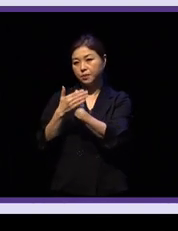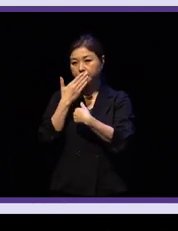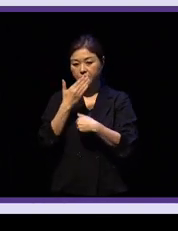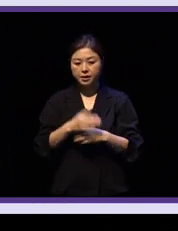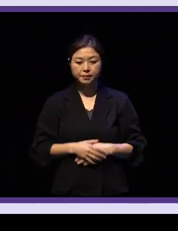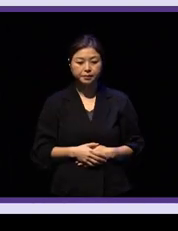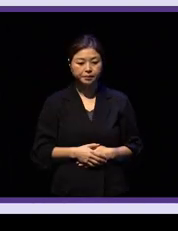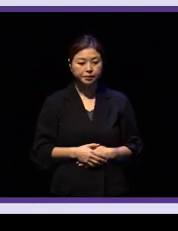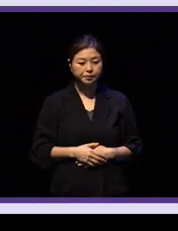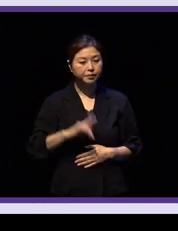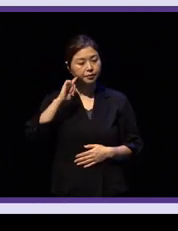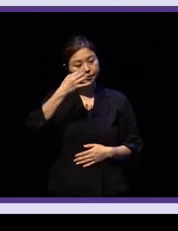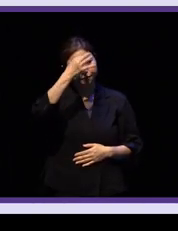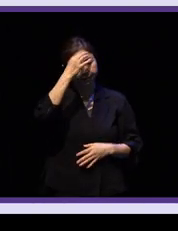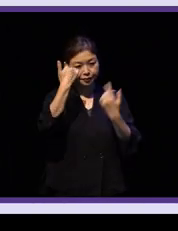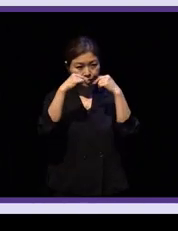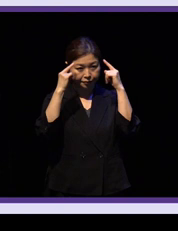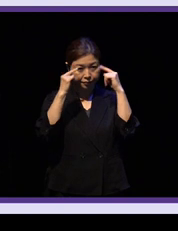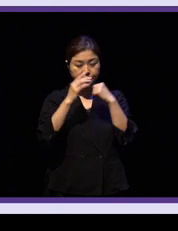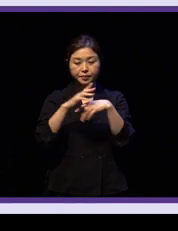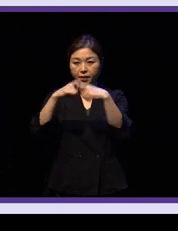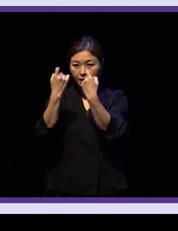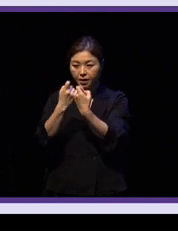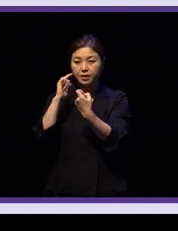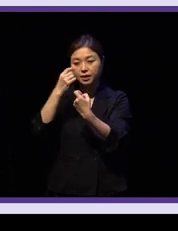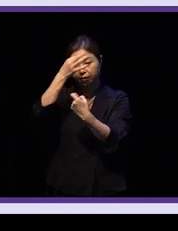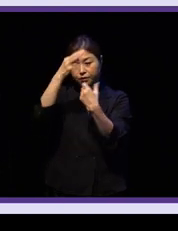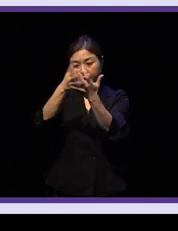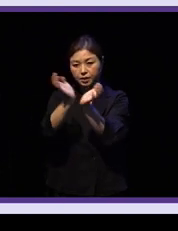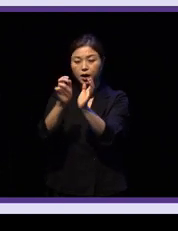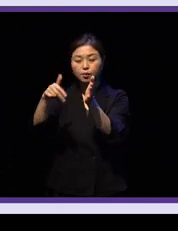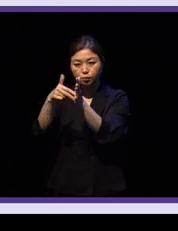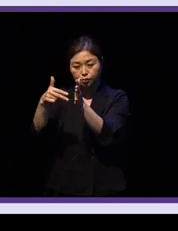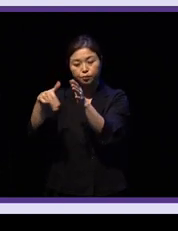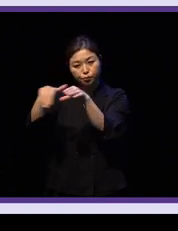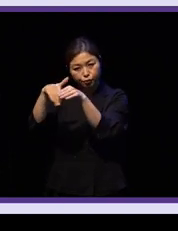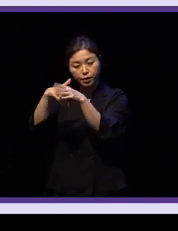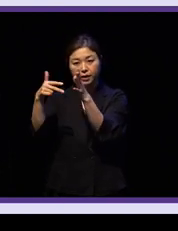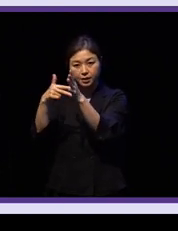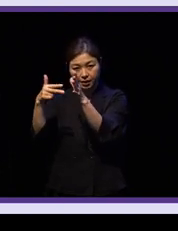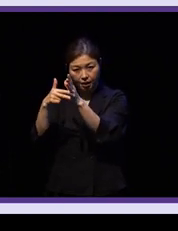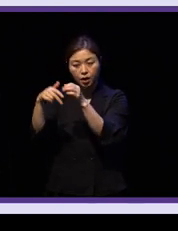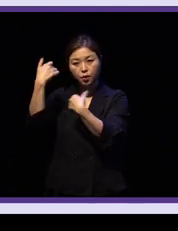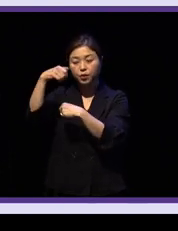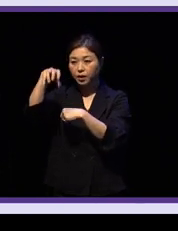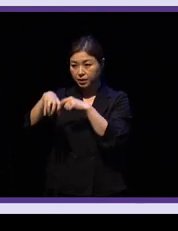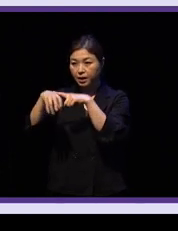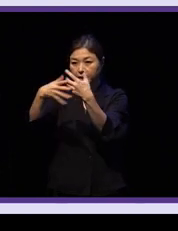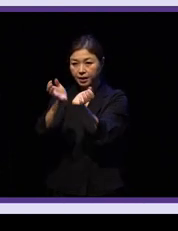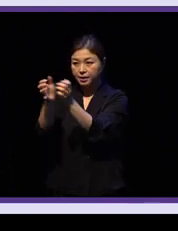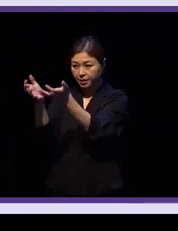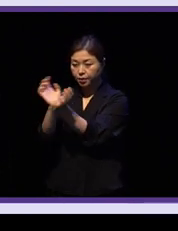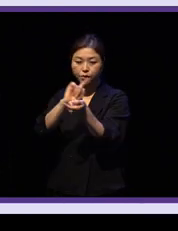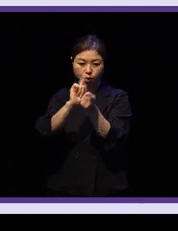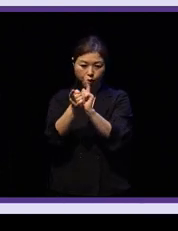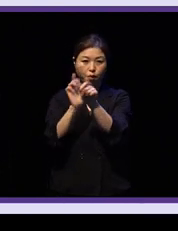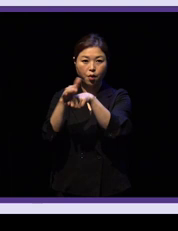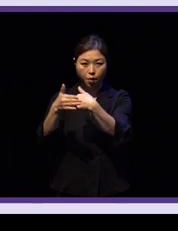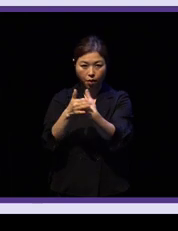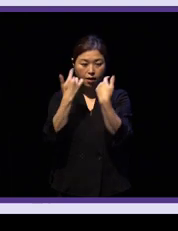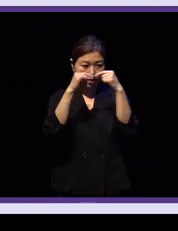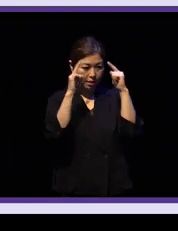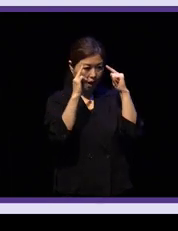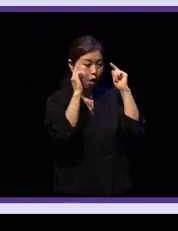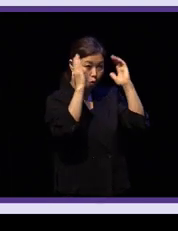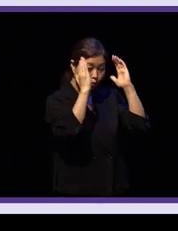지원 내용은 예술대학이 민간예술단체 문화재단 공연장 전시장 등 단체들과 협력하여 대학